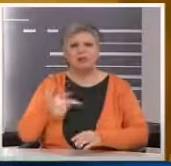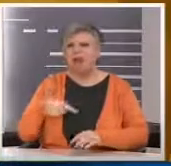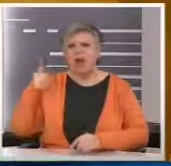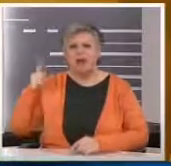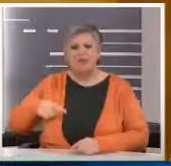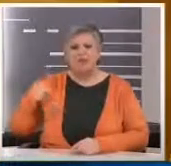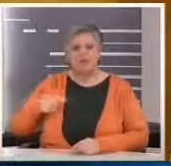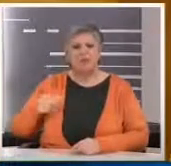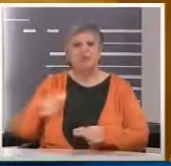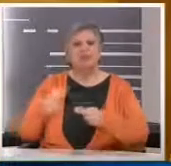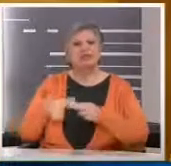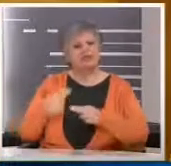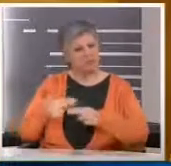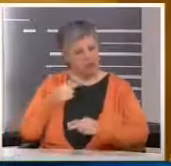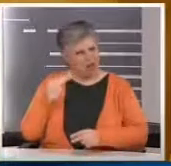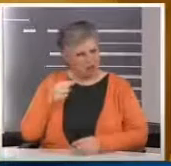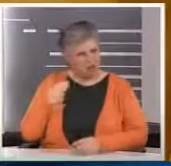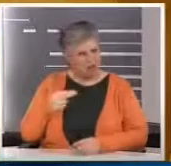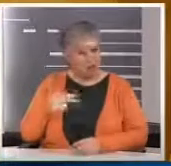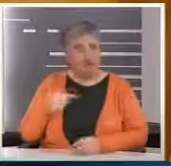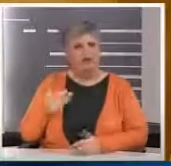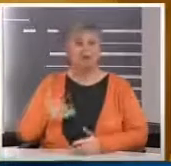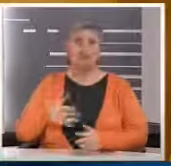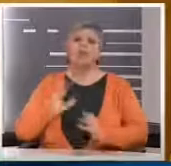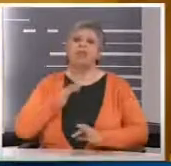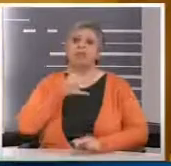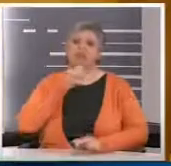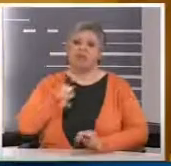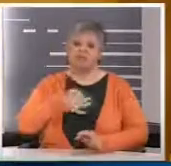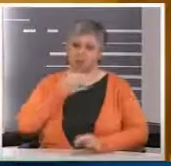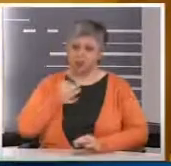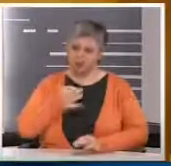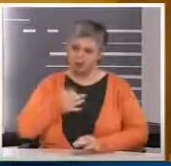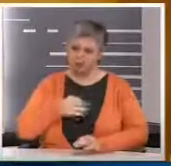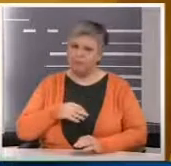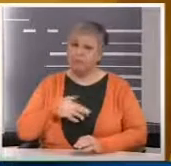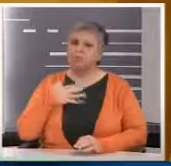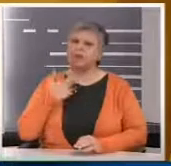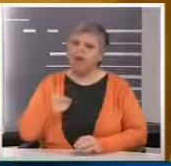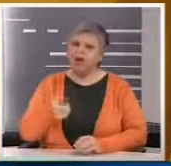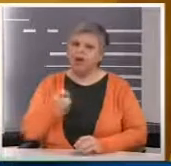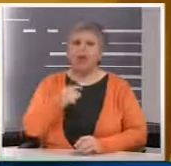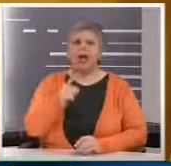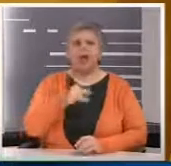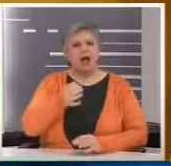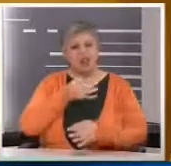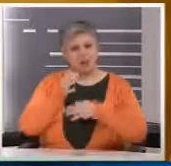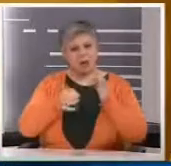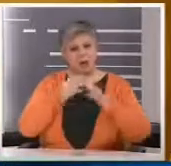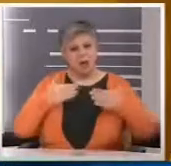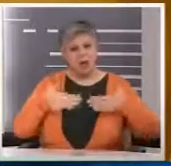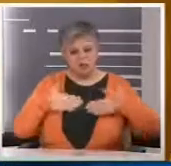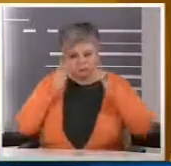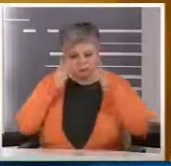θέματα που βρίσκονται σε εξέλιξη. Φαντάζομαι ότι θα μιλήσουν και από την κυβέρνηση και άλλοι για αυτά τα ζητήματα.